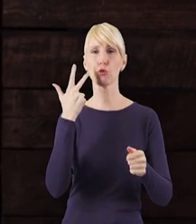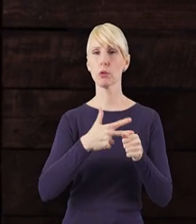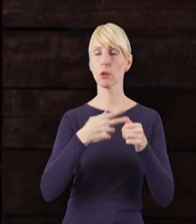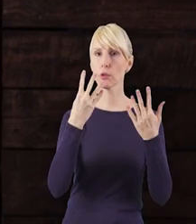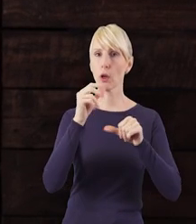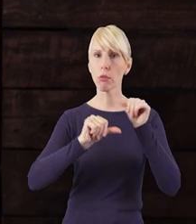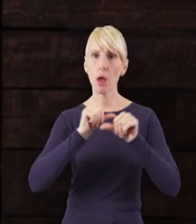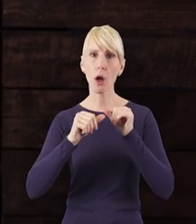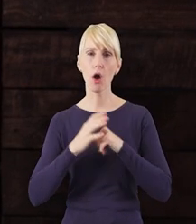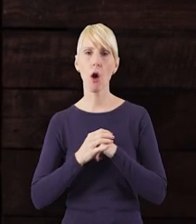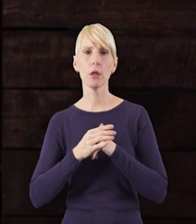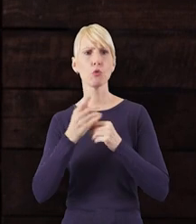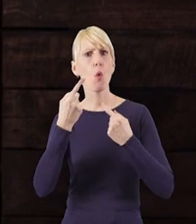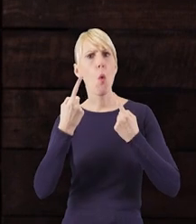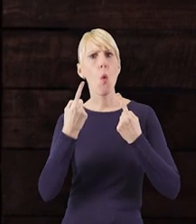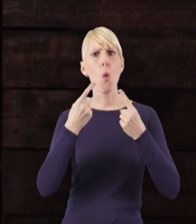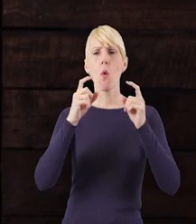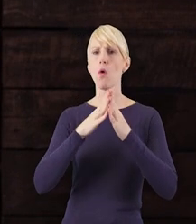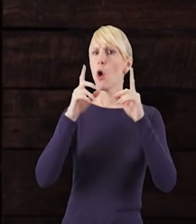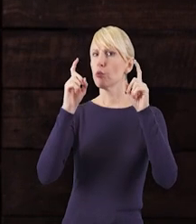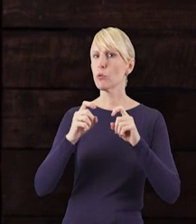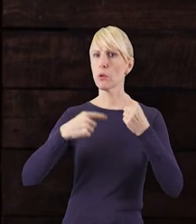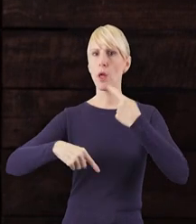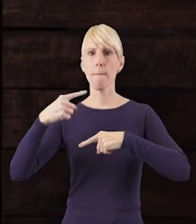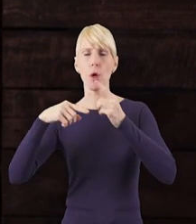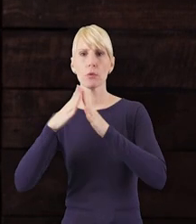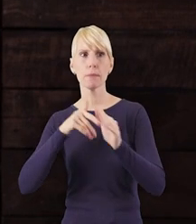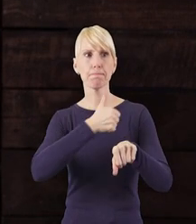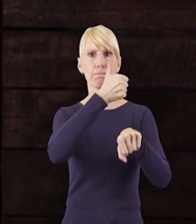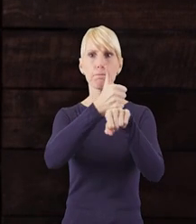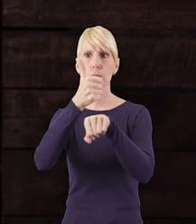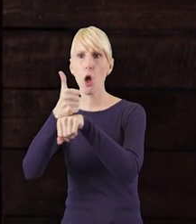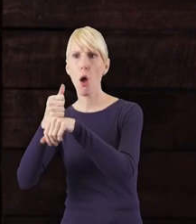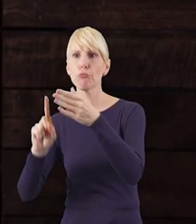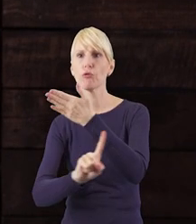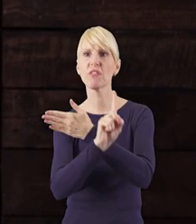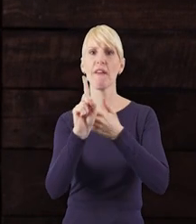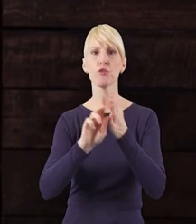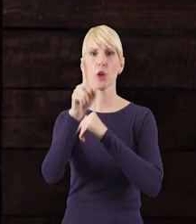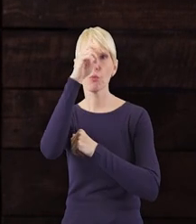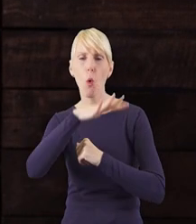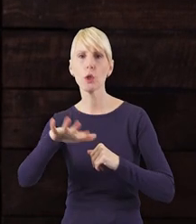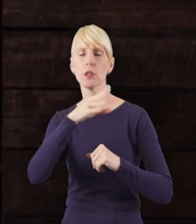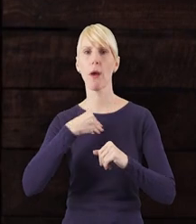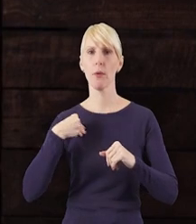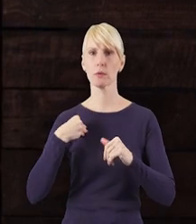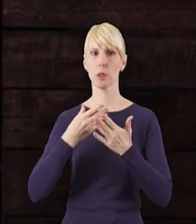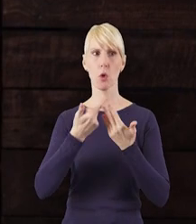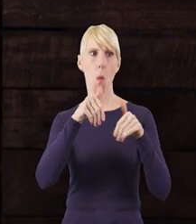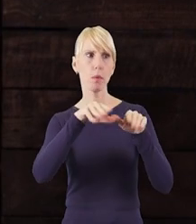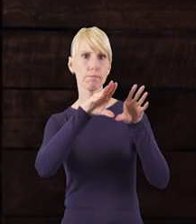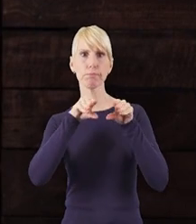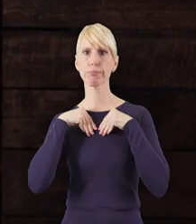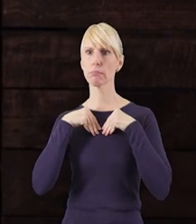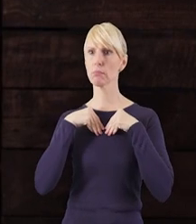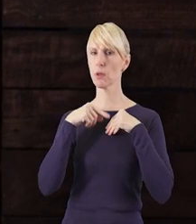1939 roku rozpoczęto proces zbierania informacji o tych przedstawicielach społeczeństwa polskiego, którzy mogli być uznani za